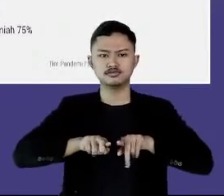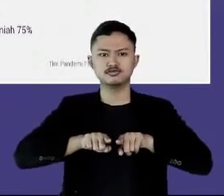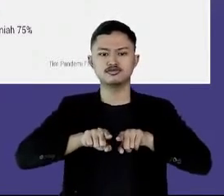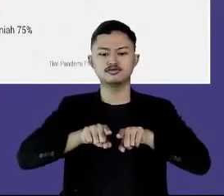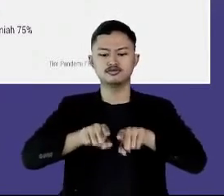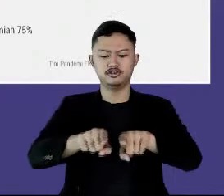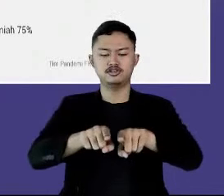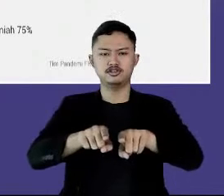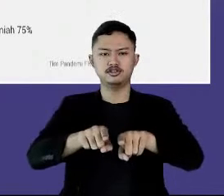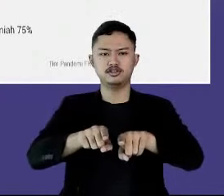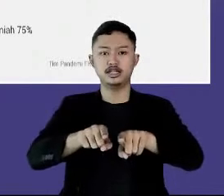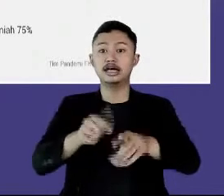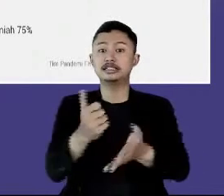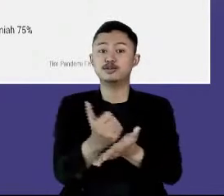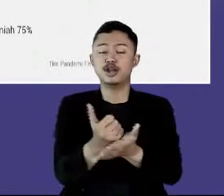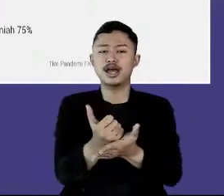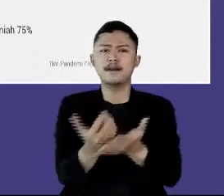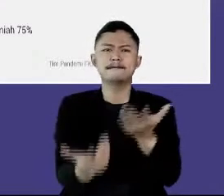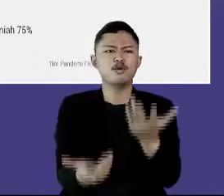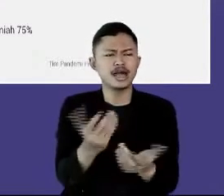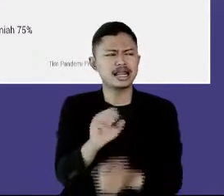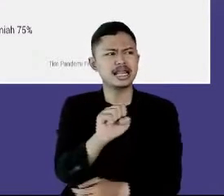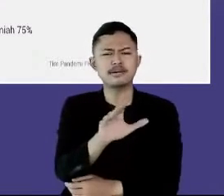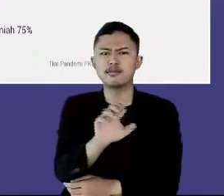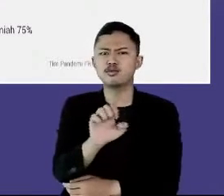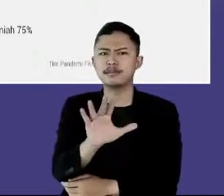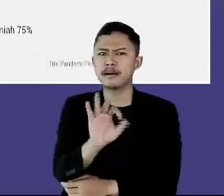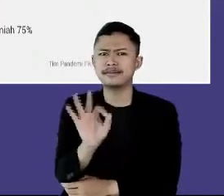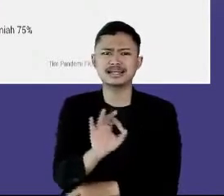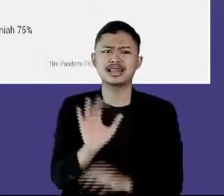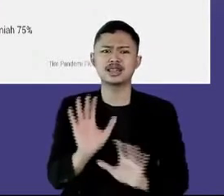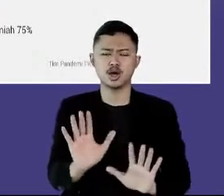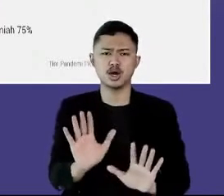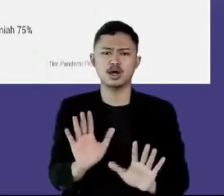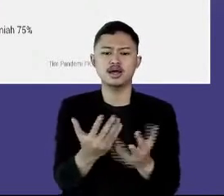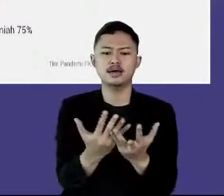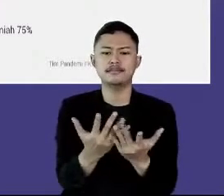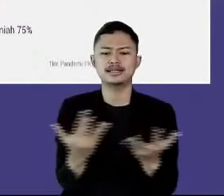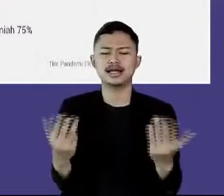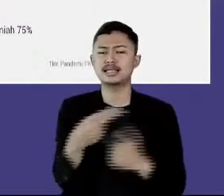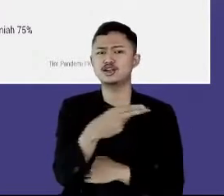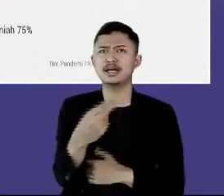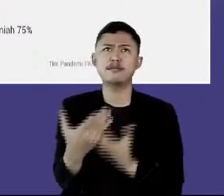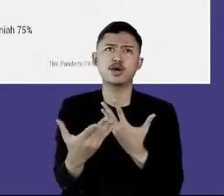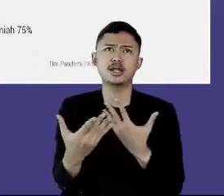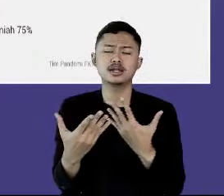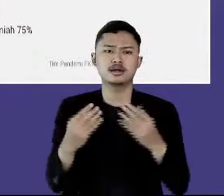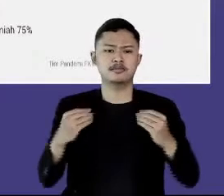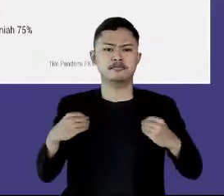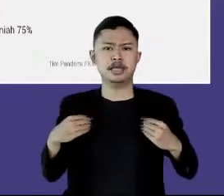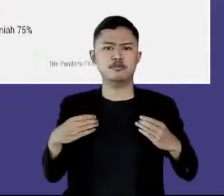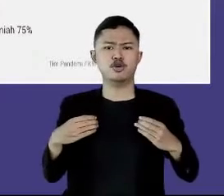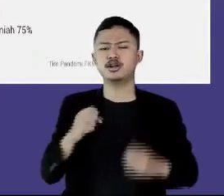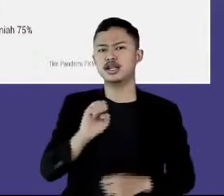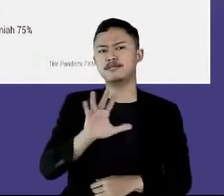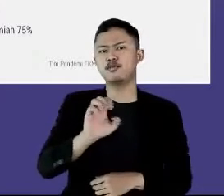sekitar 55% penduduk Indonesia yang punya kekebalan atau imunitas terhadap COVID-19.